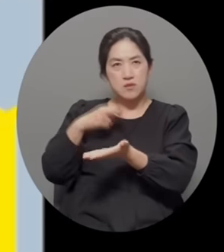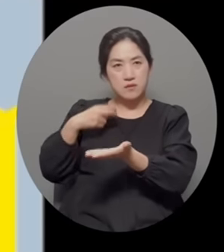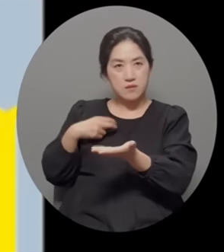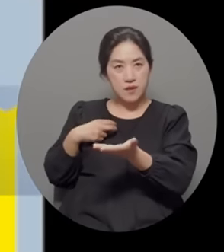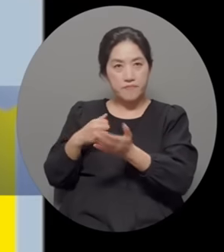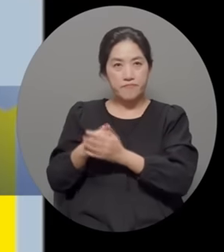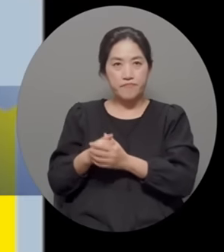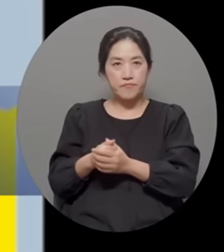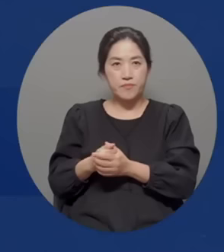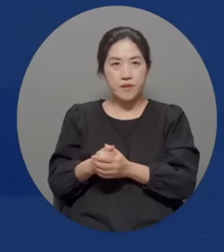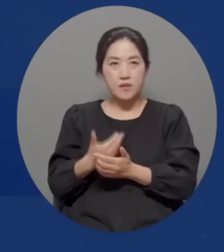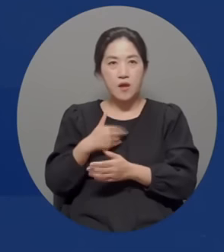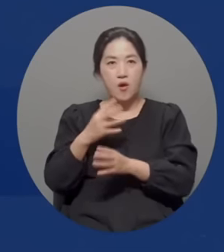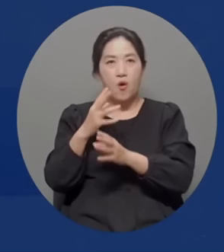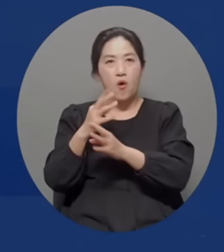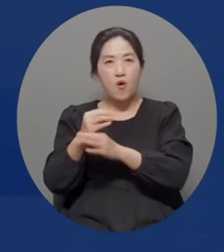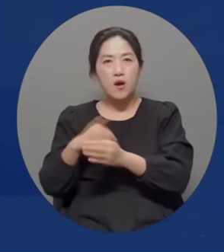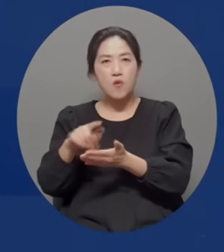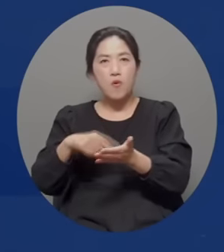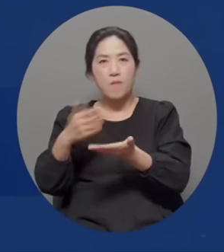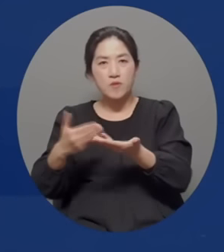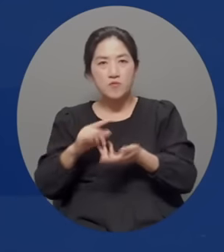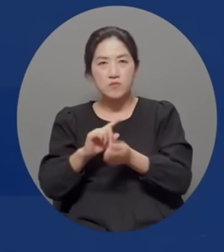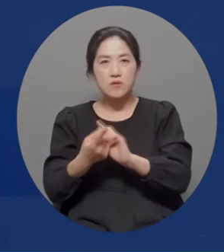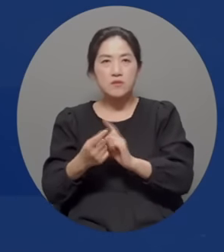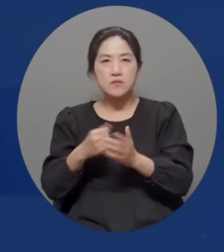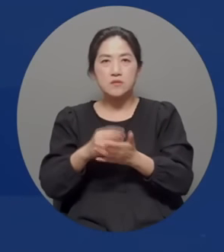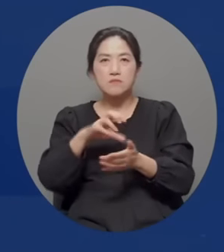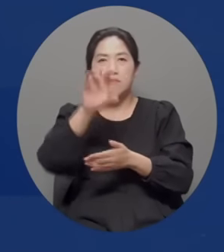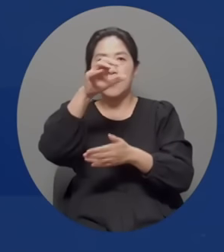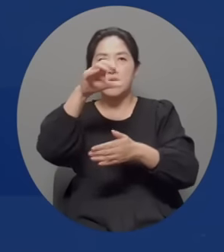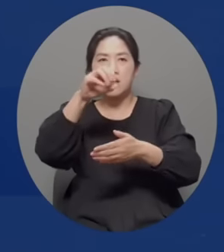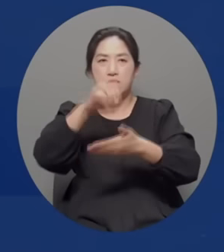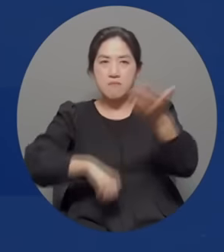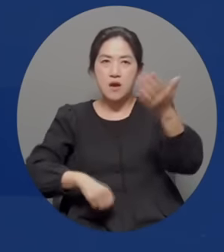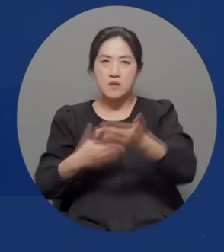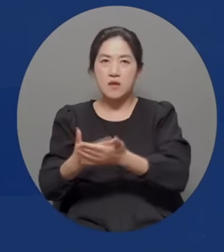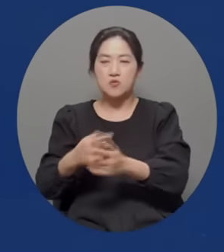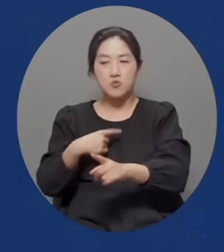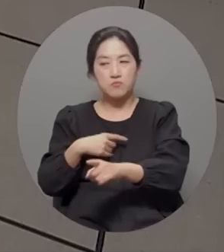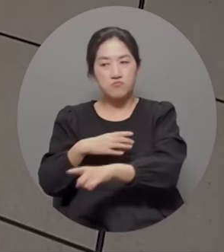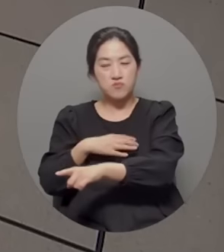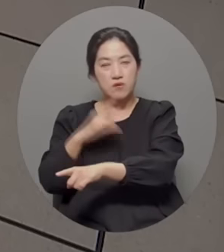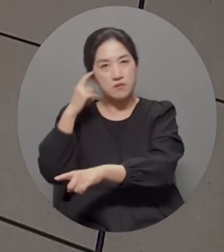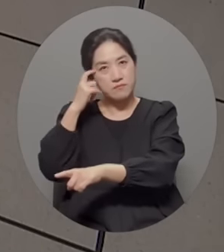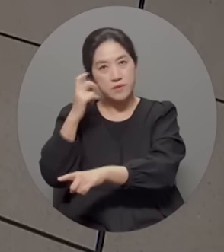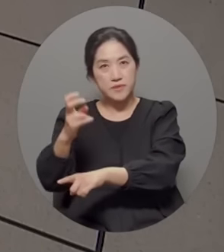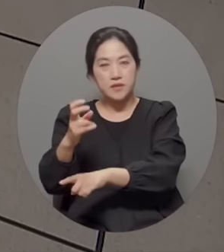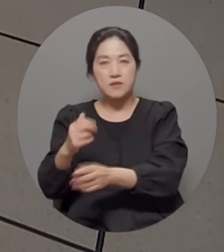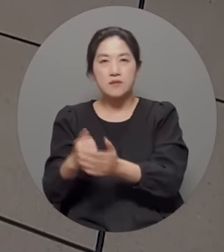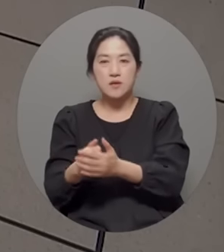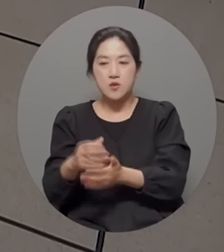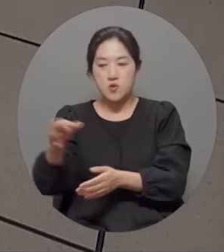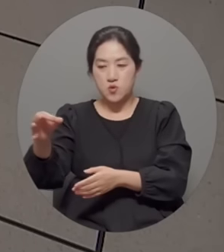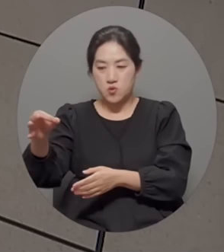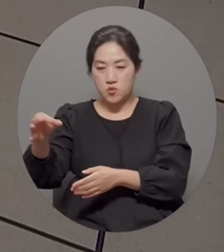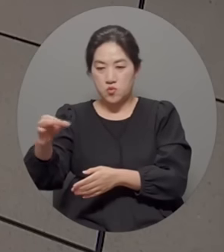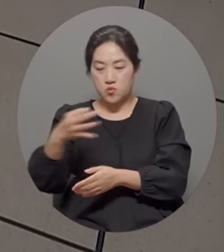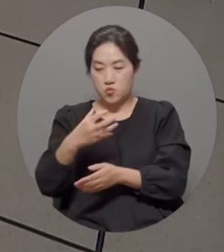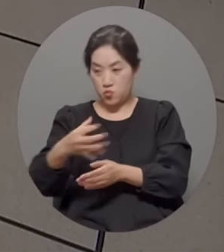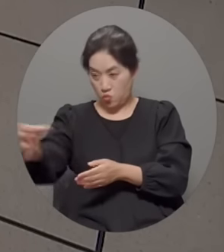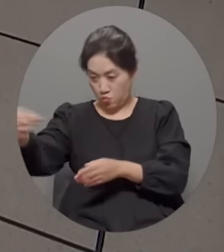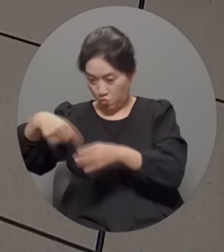내가 언제까지 환불 해주겠다. 그 대신 더치트를 내려라. 라고 이 더치트를 좀 무서워하는 거죠. 돈만 받고 연락이 끊어진